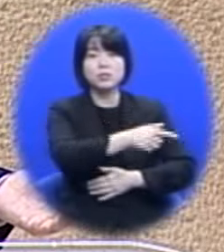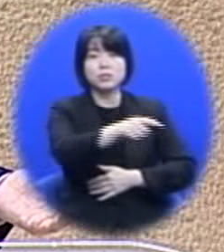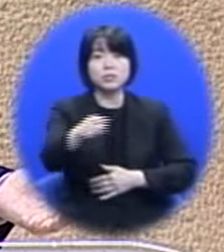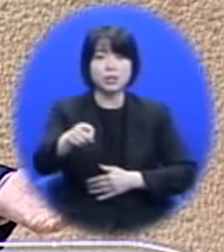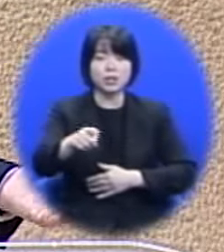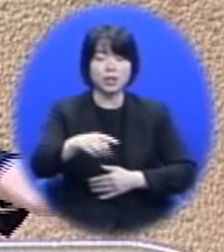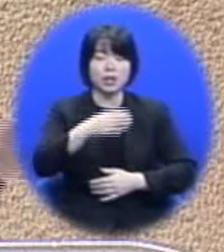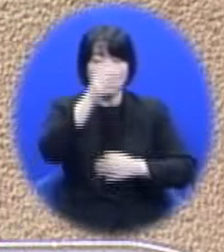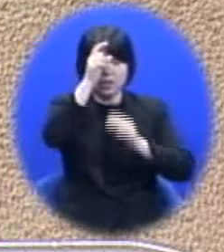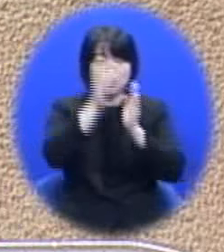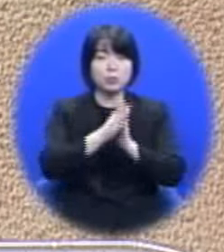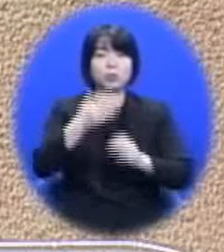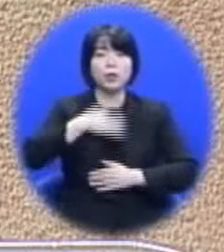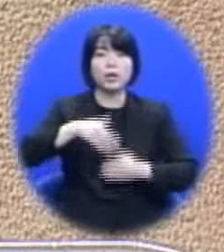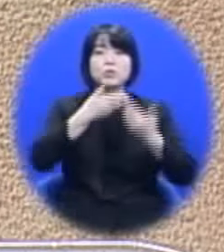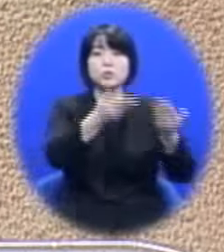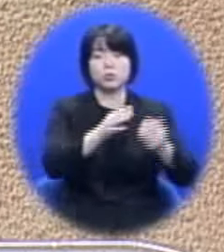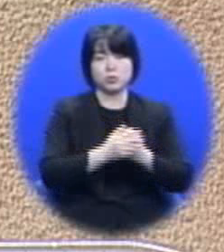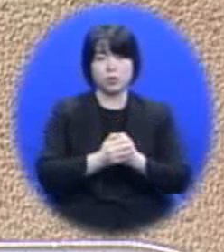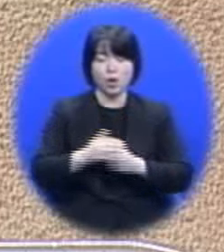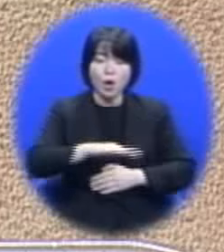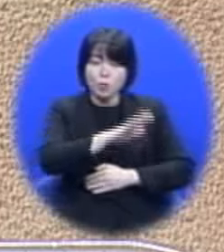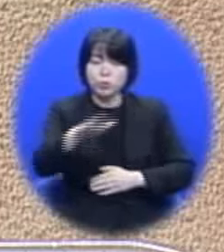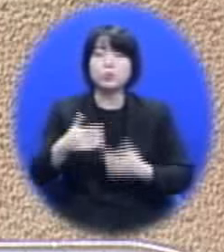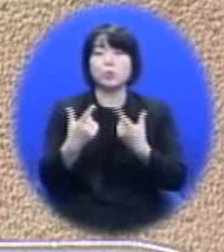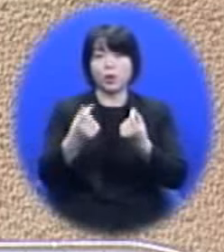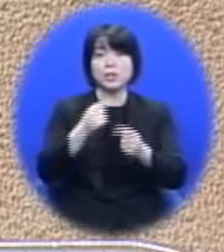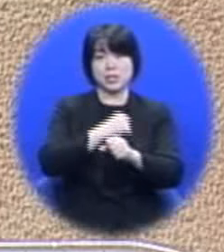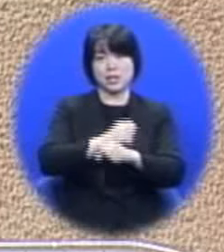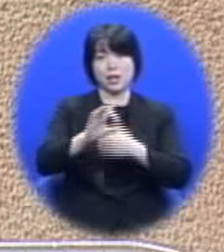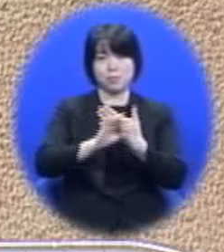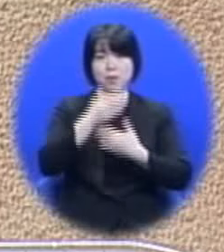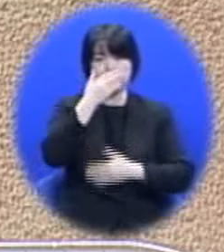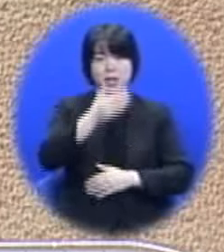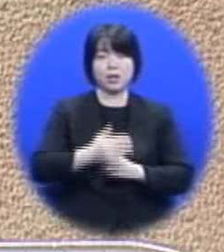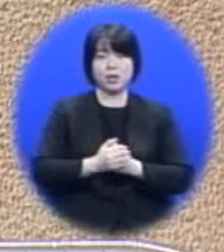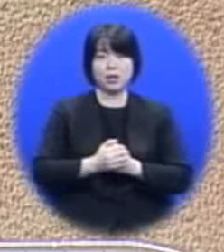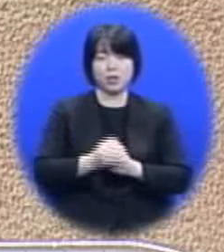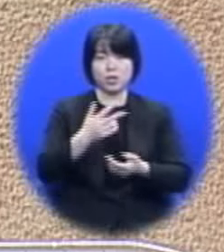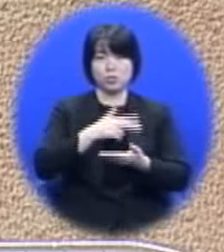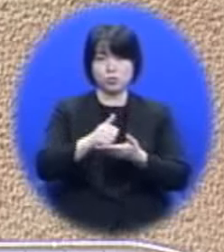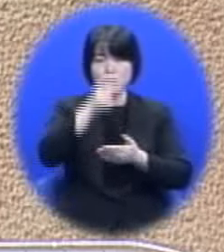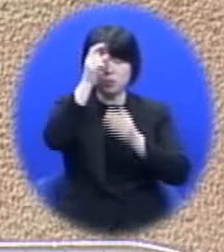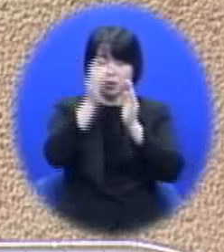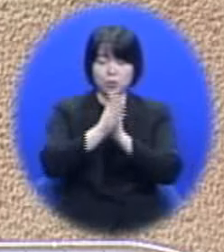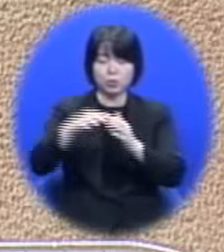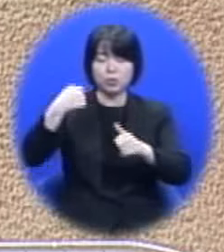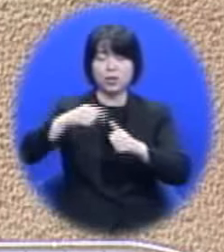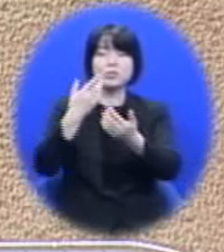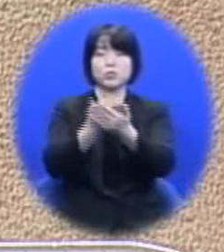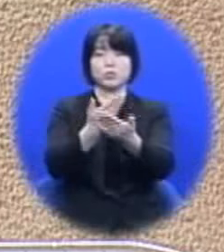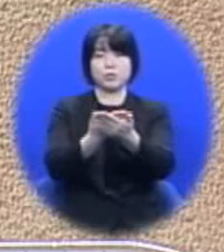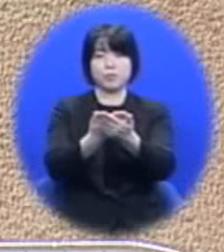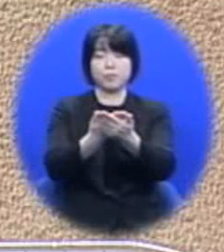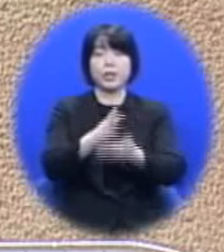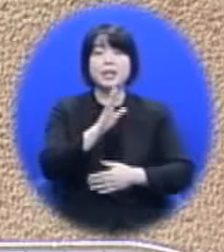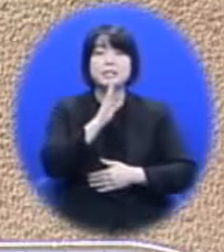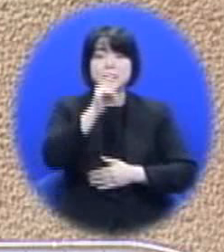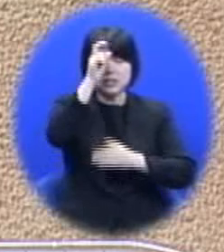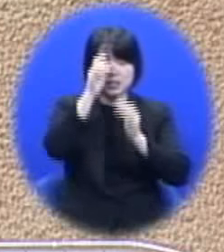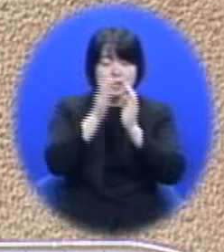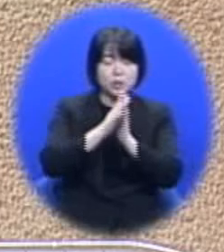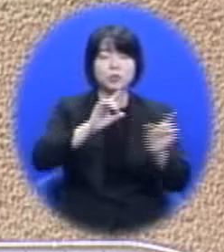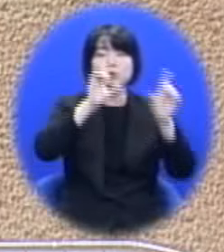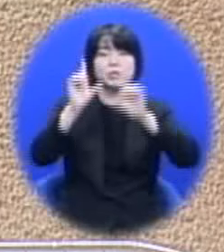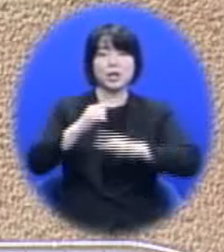주셨어요. 우리도 그렇게 하면 되잖아요. 주님, 기도를 가르쳐 주세요. 진짜 기도 생활 하고